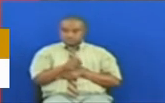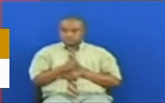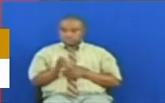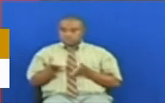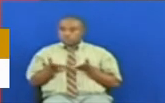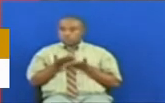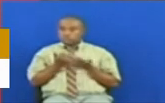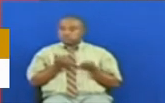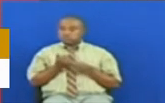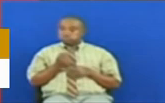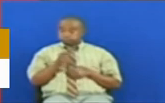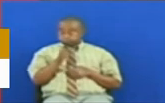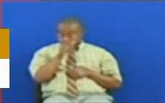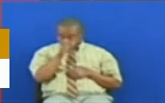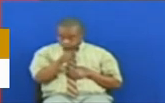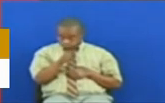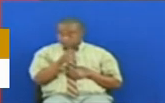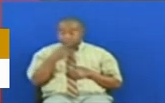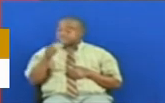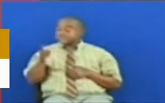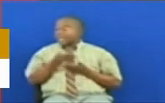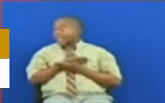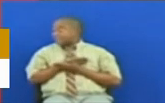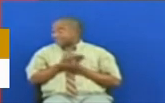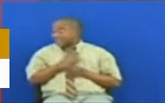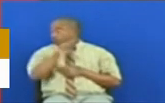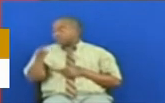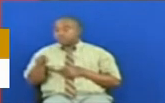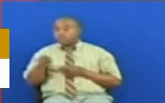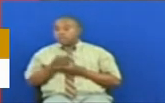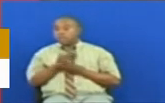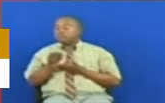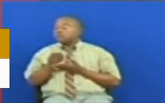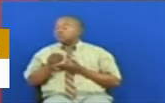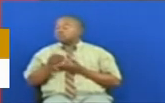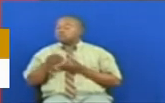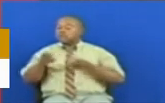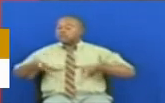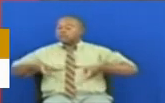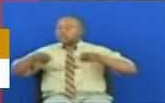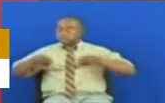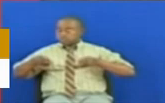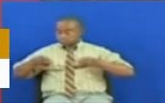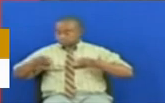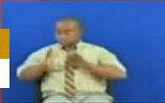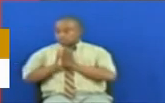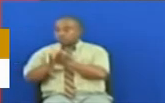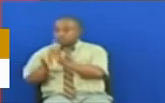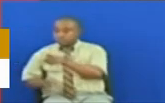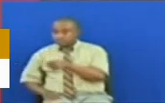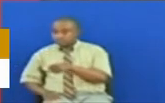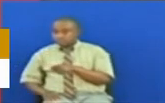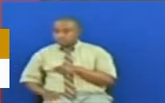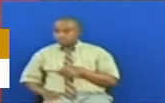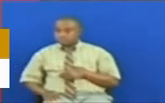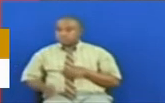kwa sababu nyinyi hamna bandari ya uvuvi. Samaki wanaovuliwa kwenye zile meli, uwezi kuichukua ile meli ukaifunga katika bandari